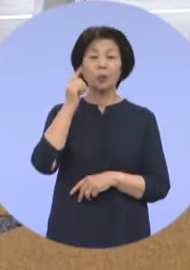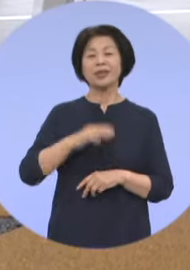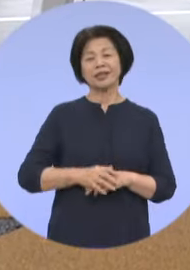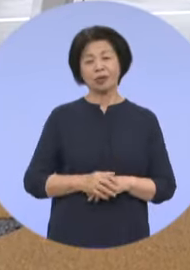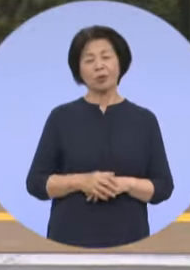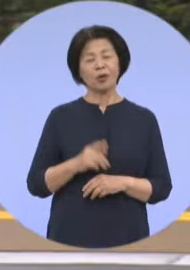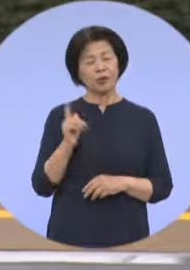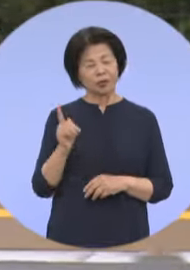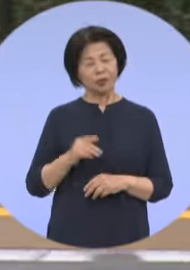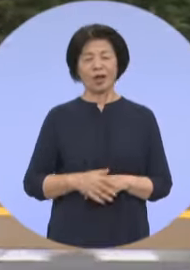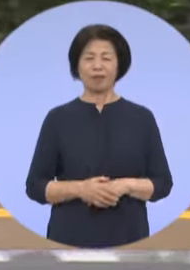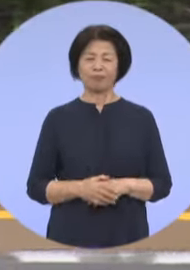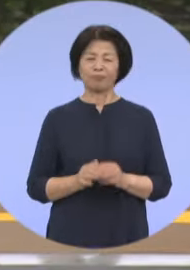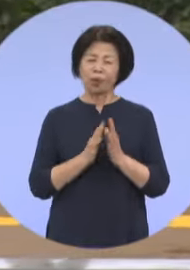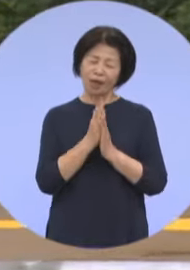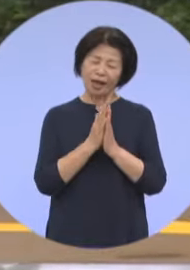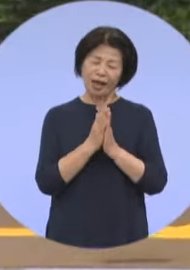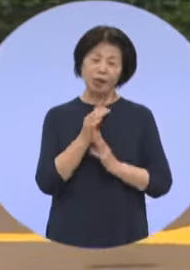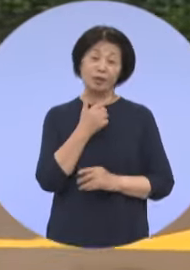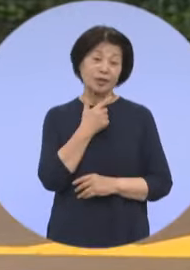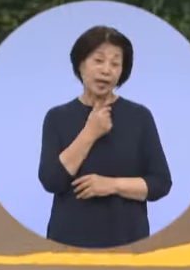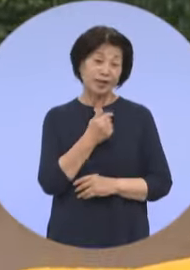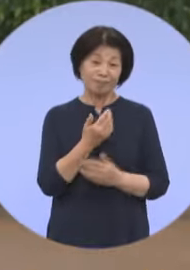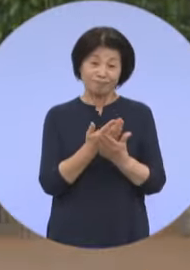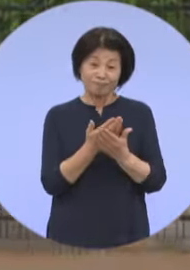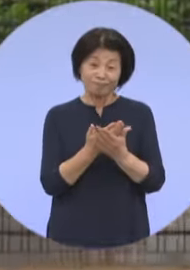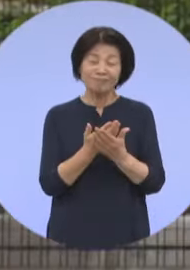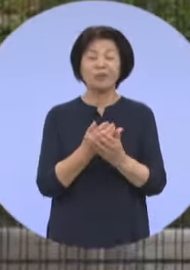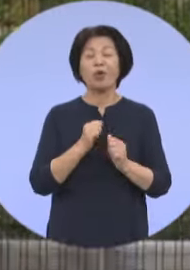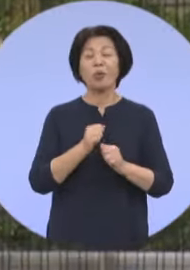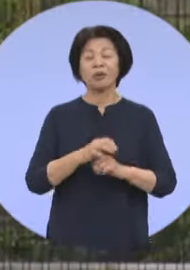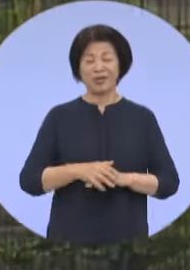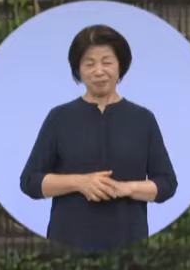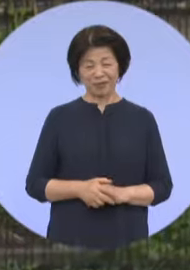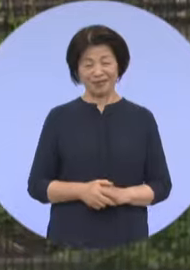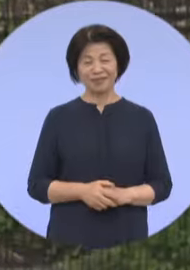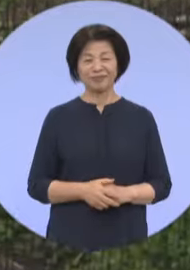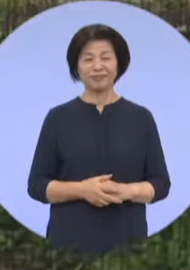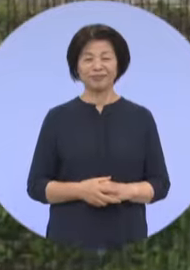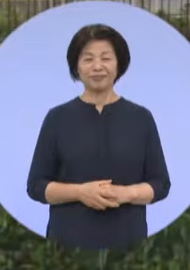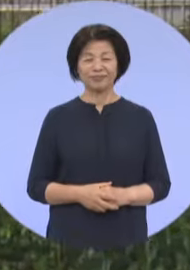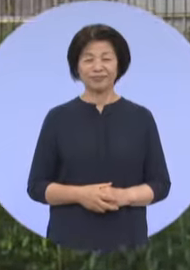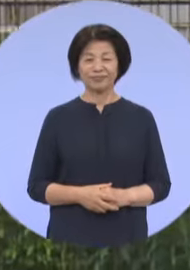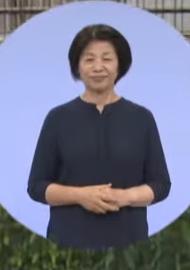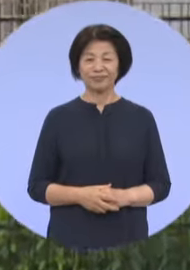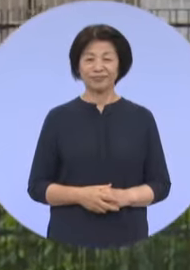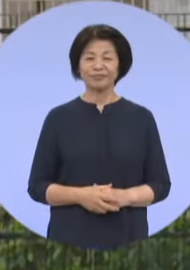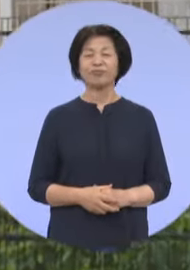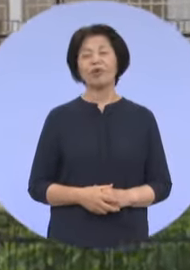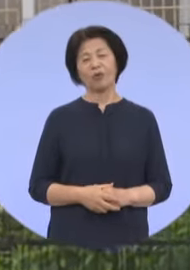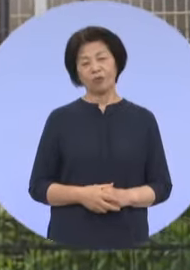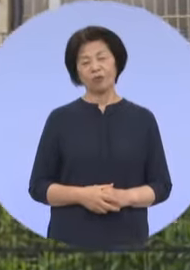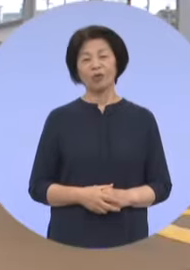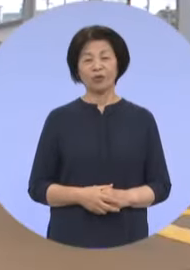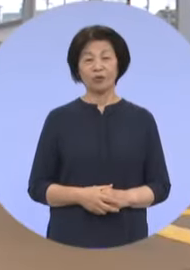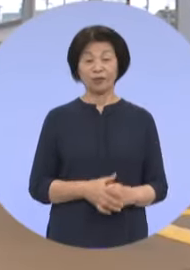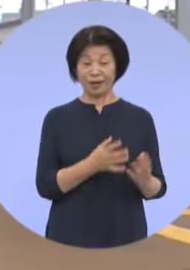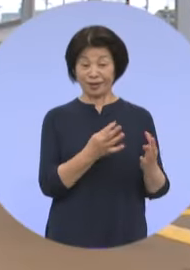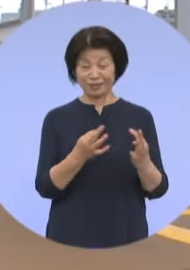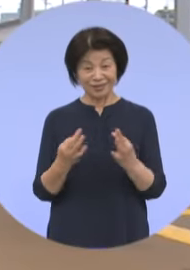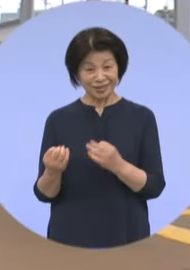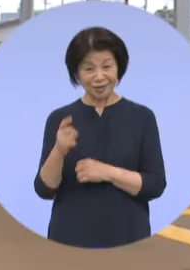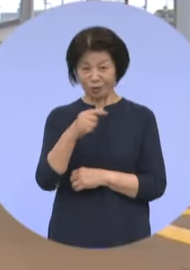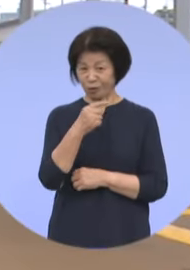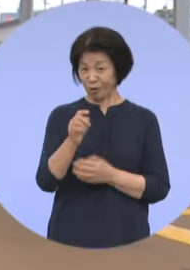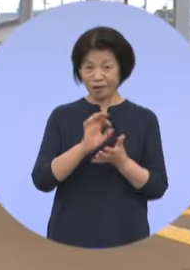やっていただくことができたらなと、そんなふうにお願いしたいと思っております。 たくさんの方に利用していただいて、